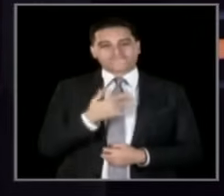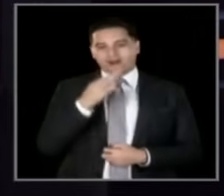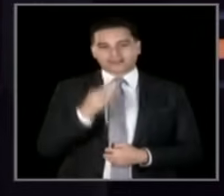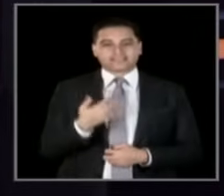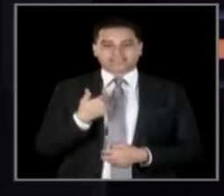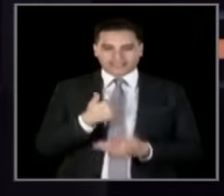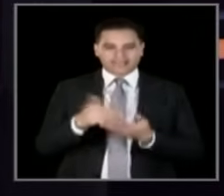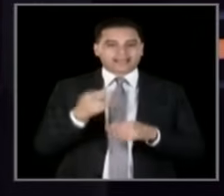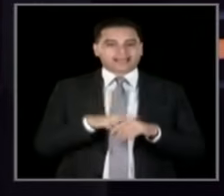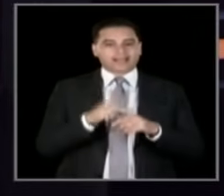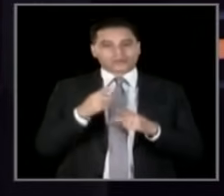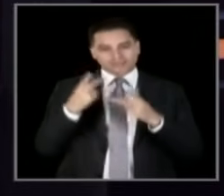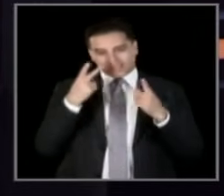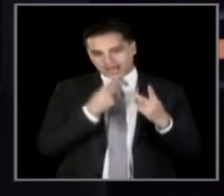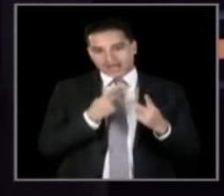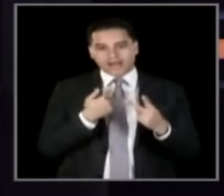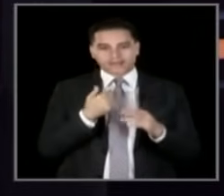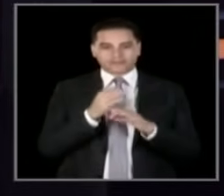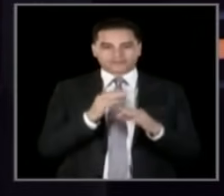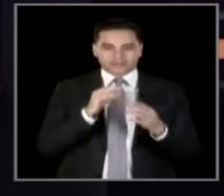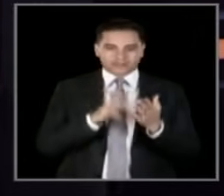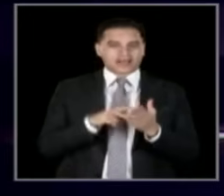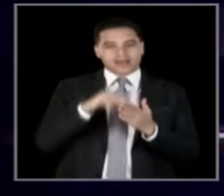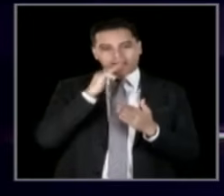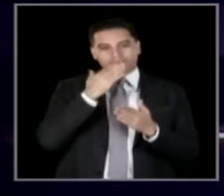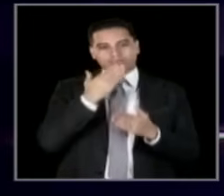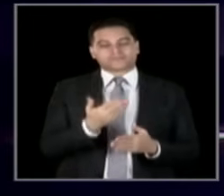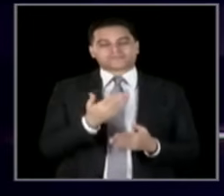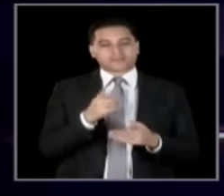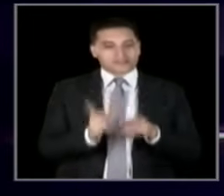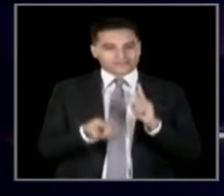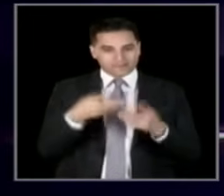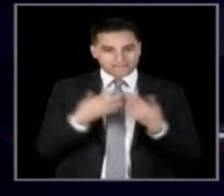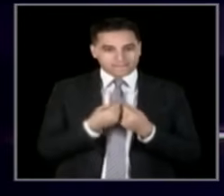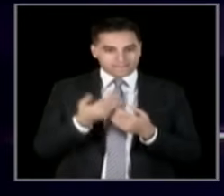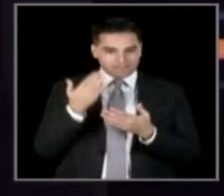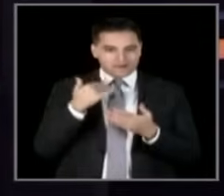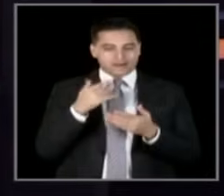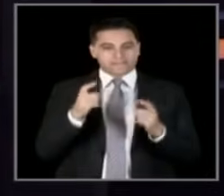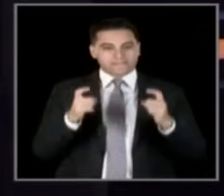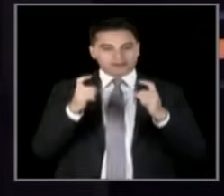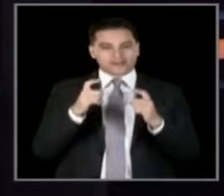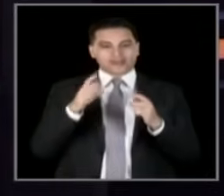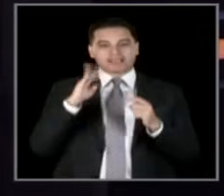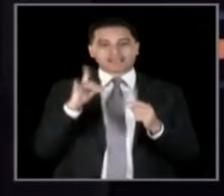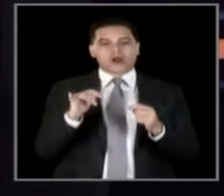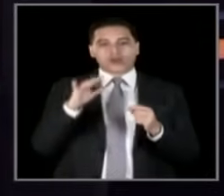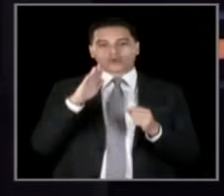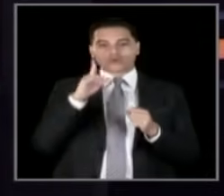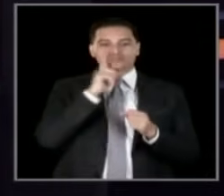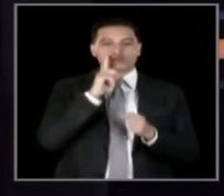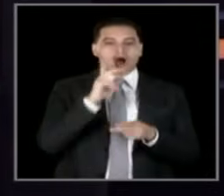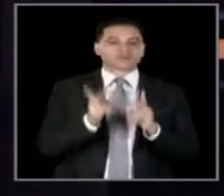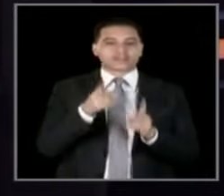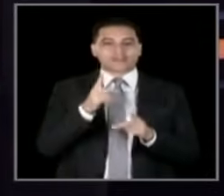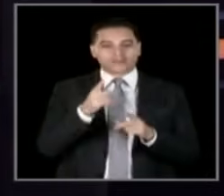جينا تاني، وده كان حلم ليا والحمد لله حقق. واحتفلتي بعد ماتش اللي فات؟ كرولوس مش عايز يحتفل. احتفلش. لا تداني